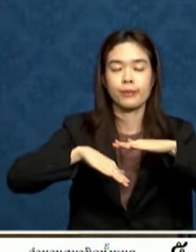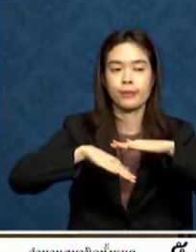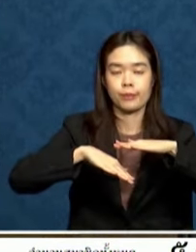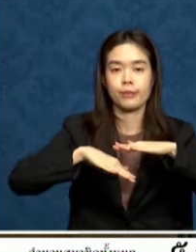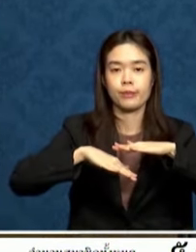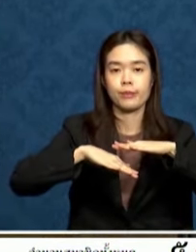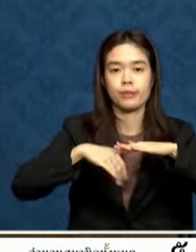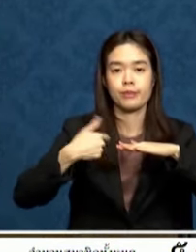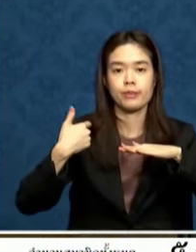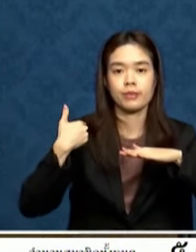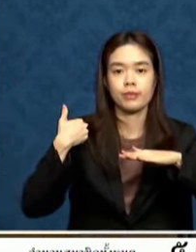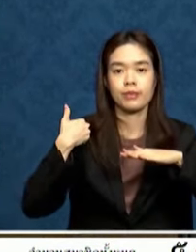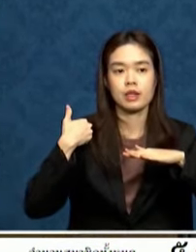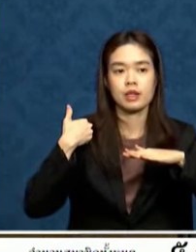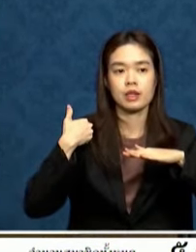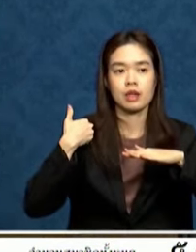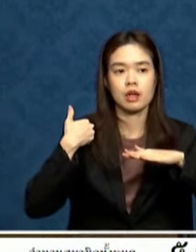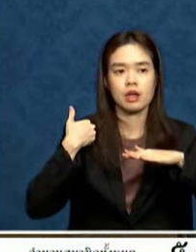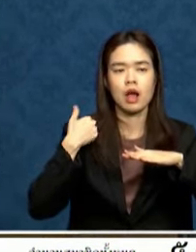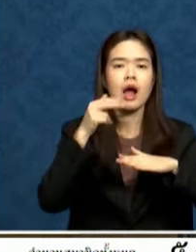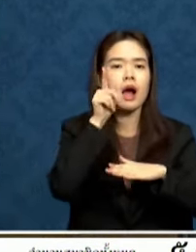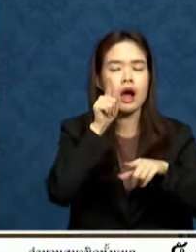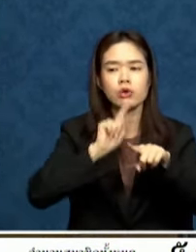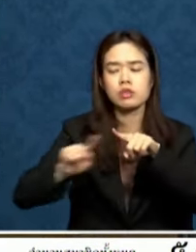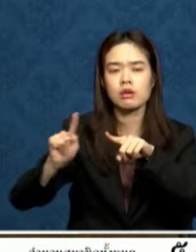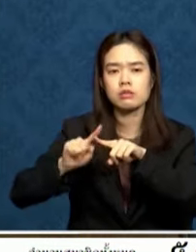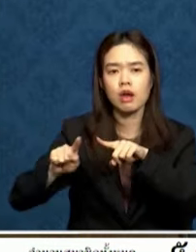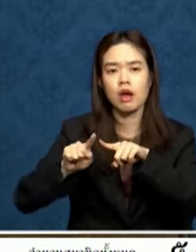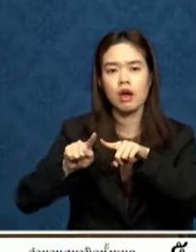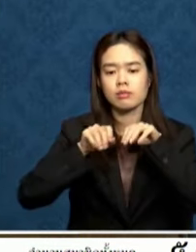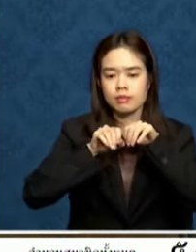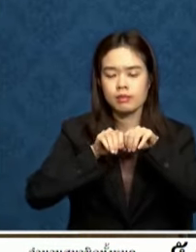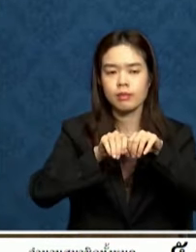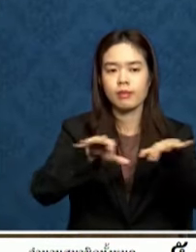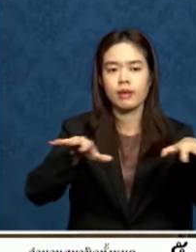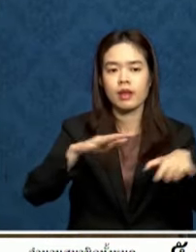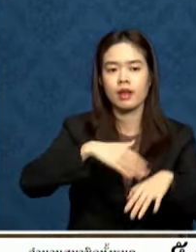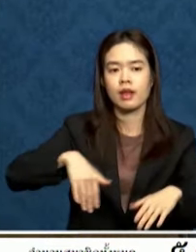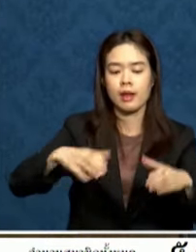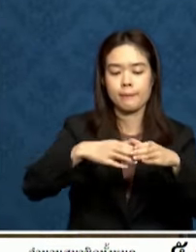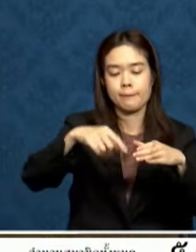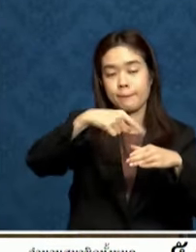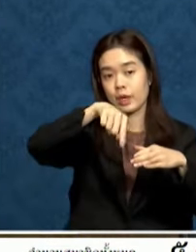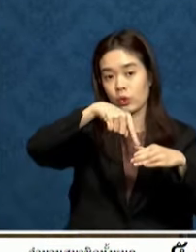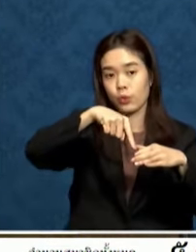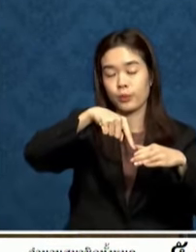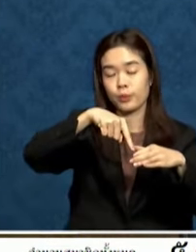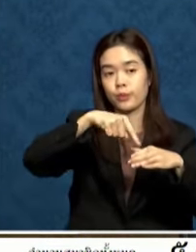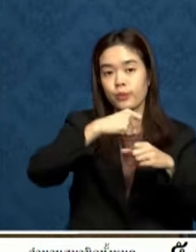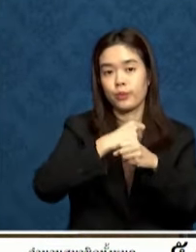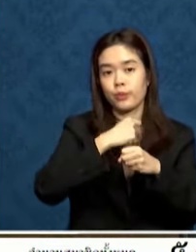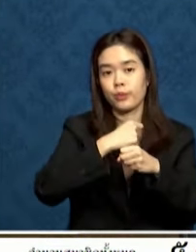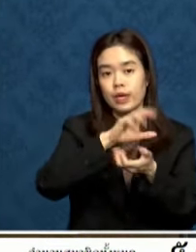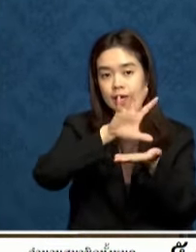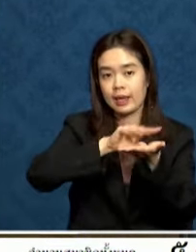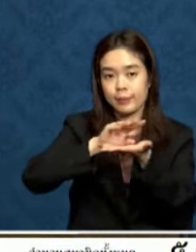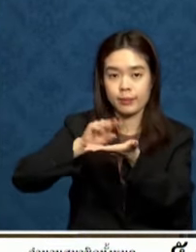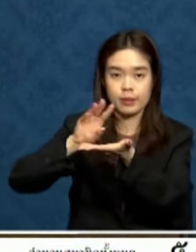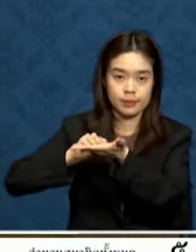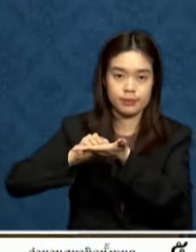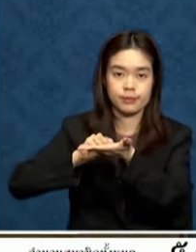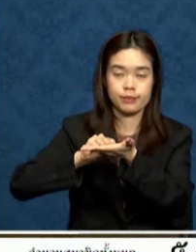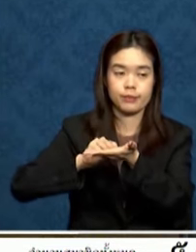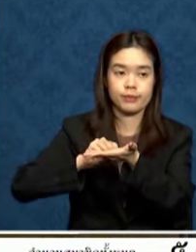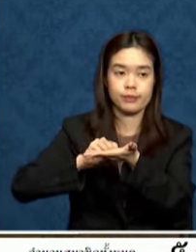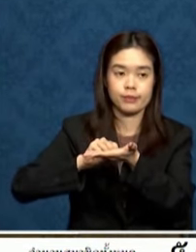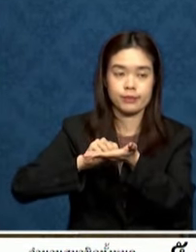เปิดรับการแบ่งปันข้อมูลที่โปร่งใสภายในเครือข่ายโดยฐานข้อมูลblockchainจะจัดเก็บข้อมูลใน